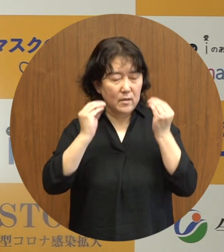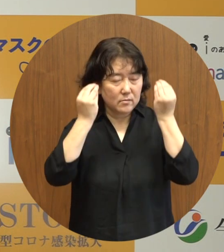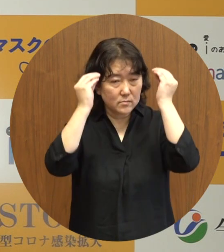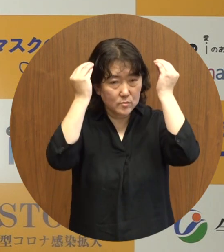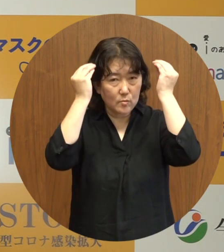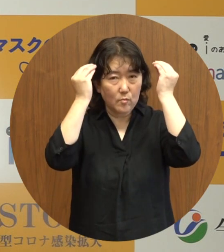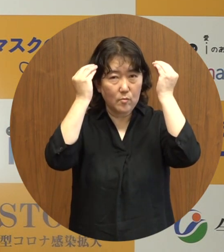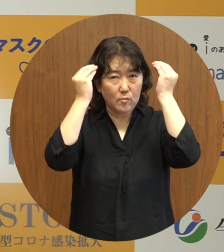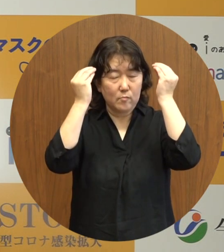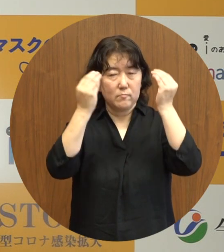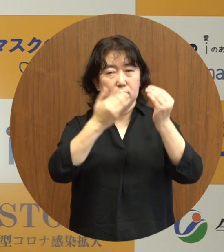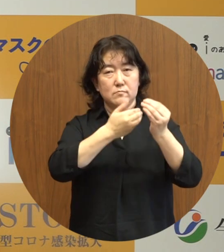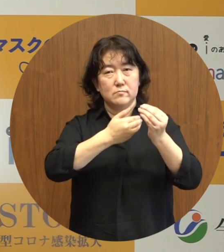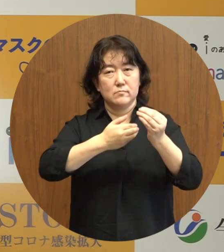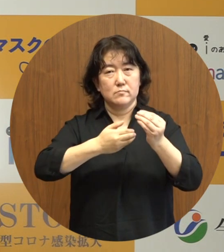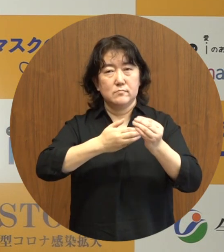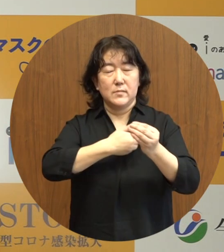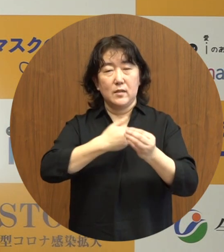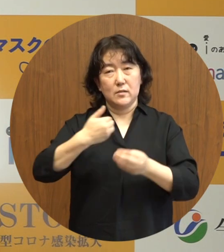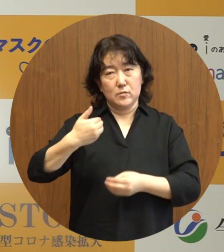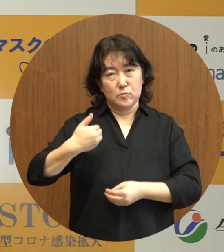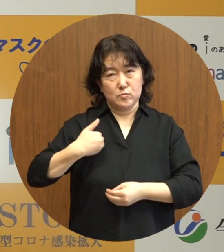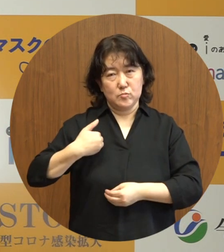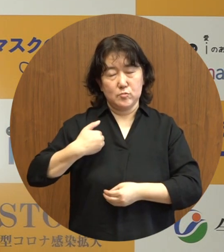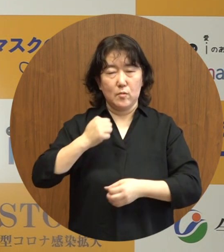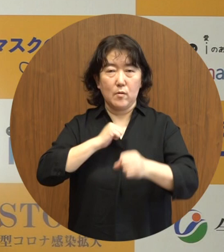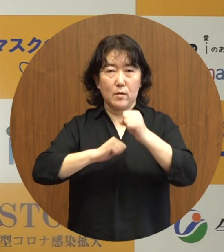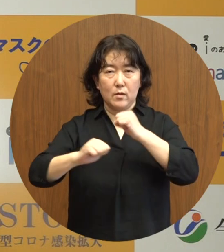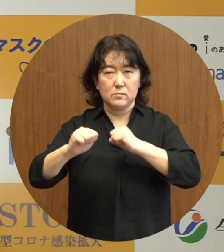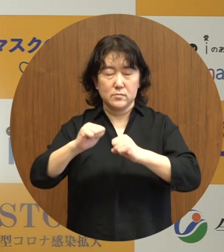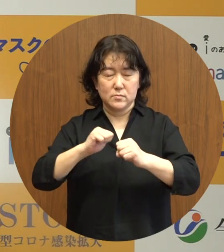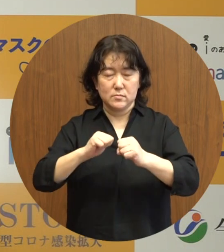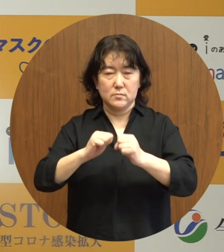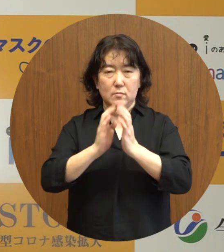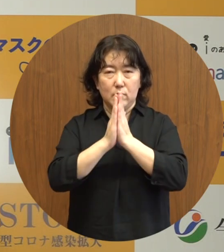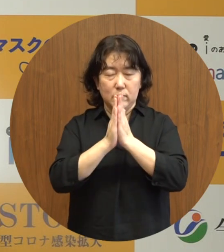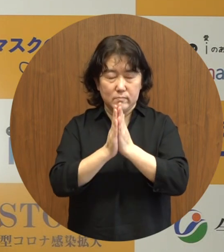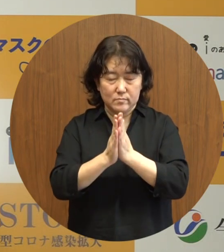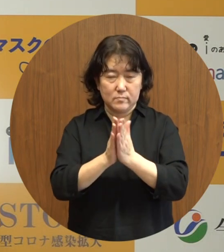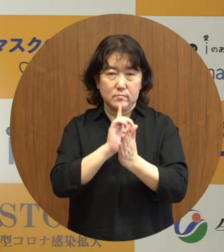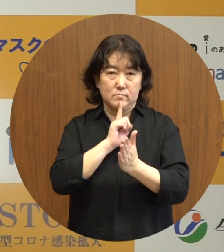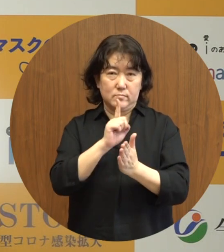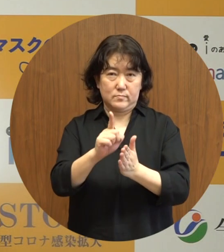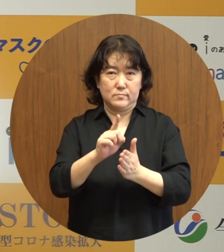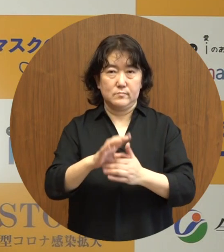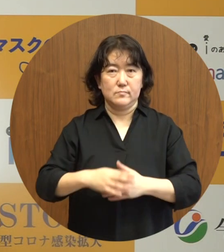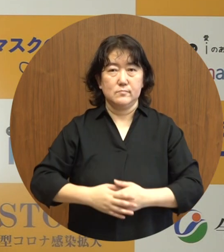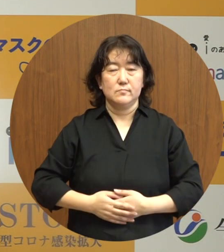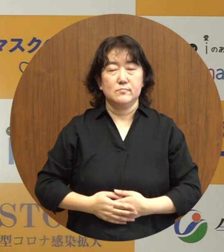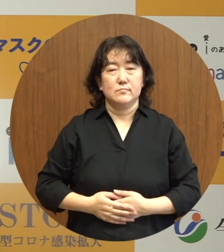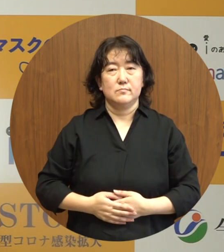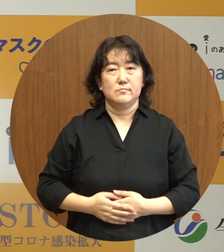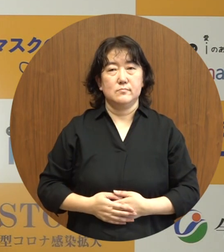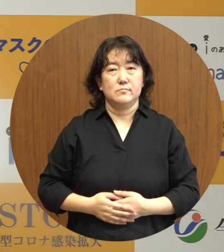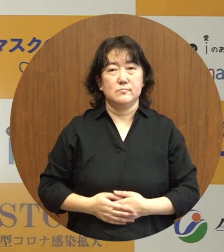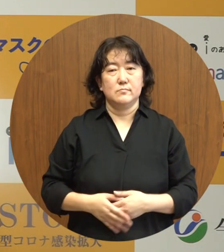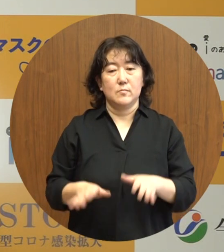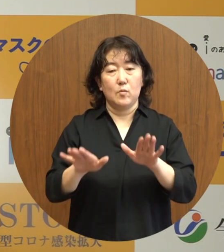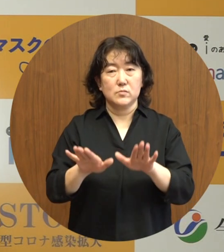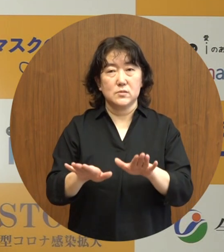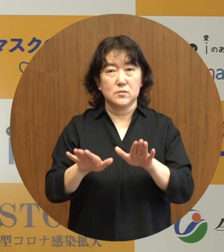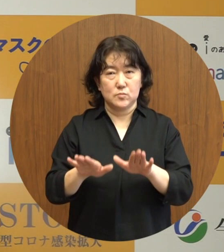渦に巻き込んでいただきますよう、心よりお願いを申し上げたいというふうに思います。さて、本日